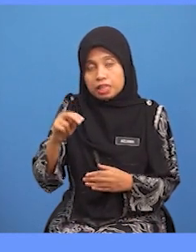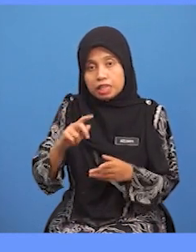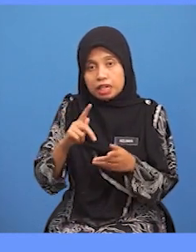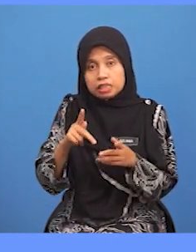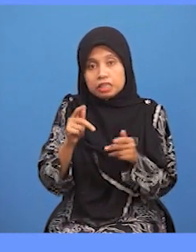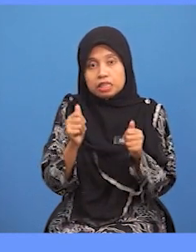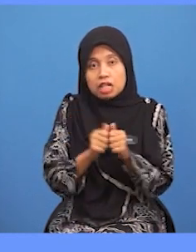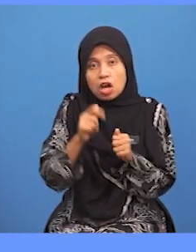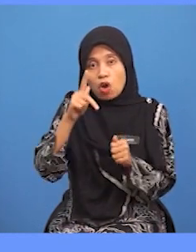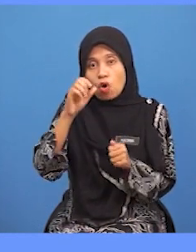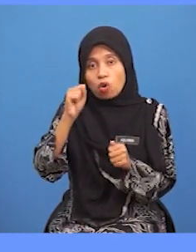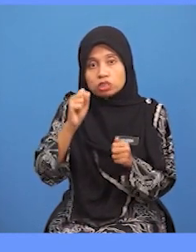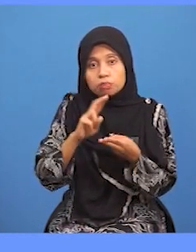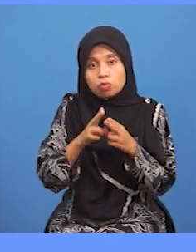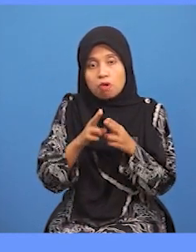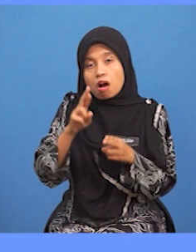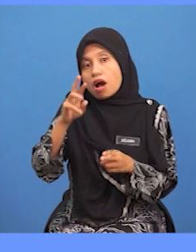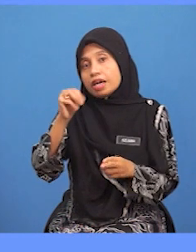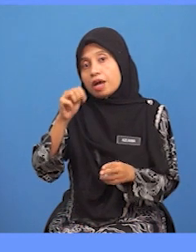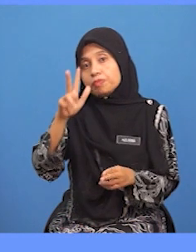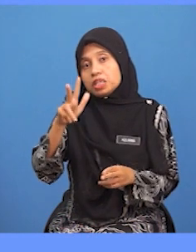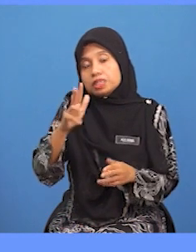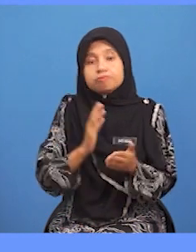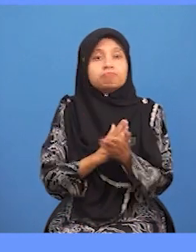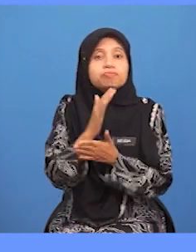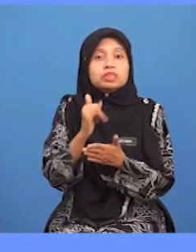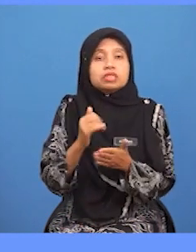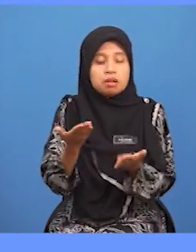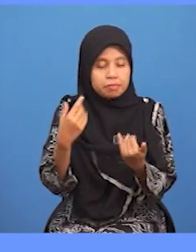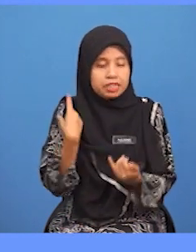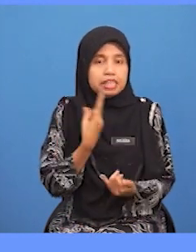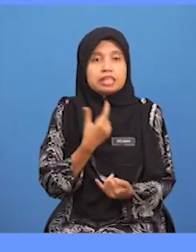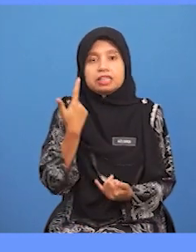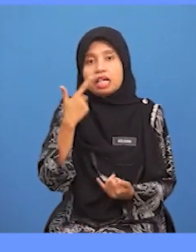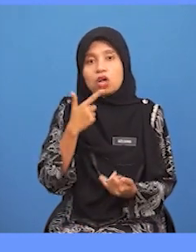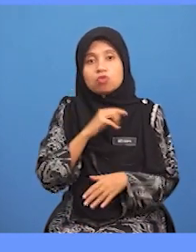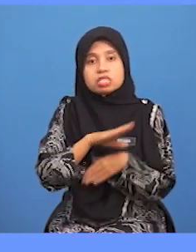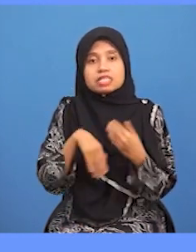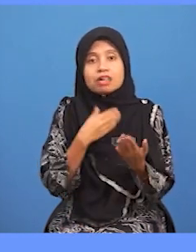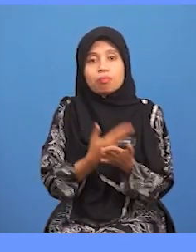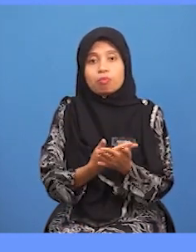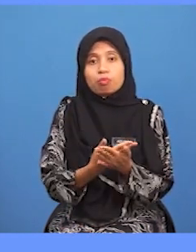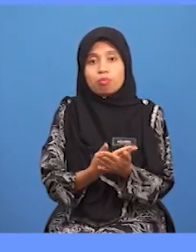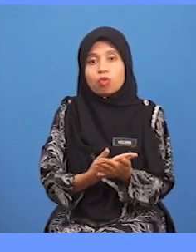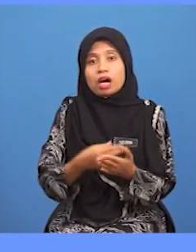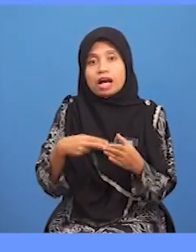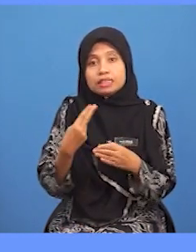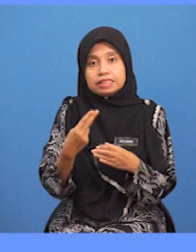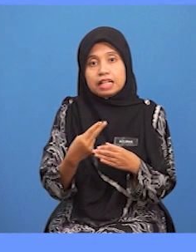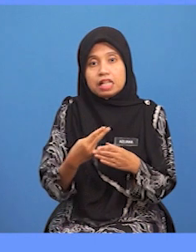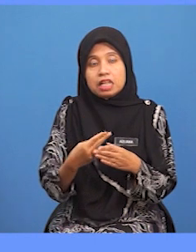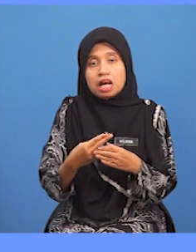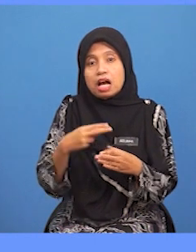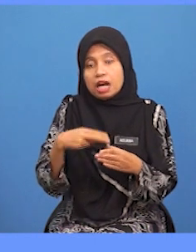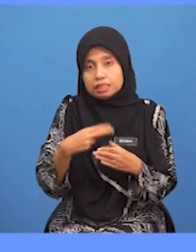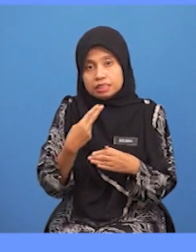berubah seunit RM3. Seterusnya, mari kita lihat jumlah hasil dan jumlah kos. Jumlah